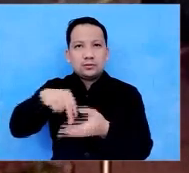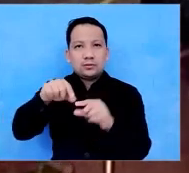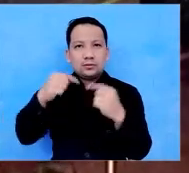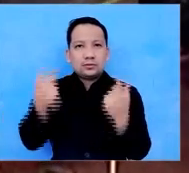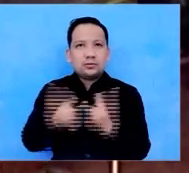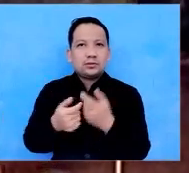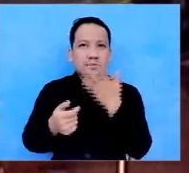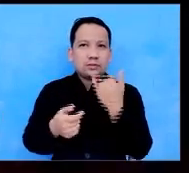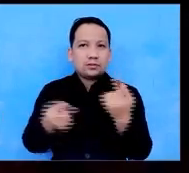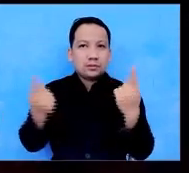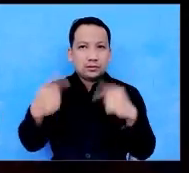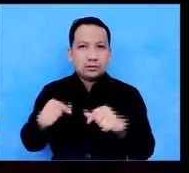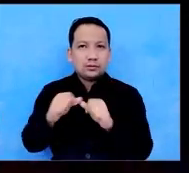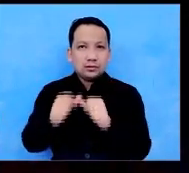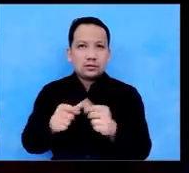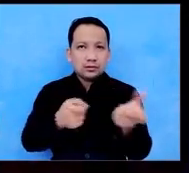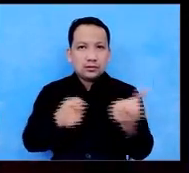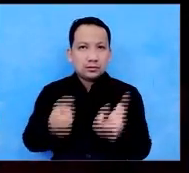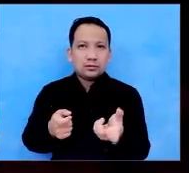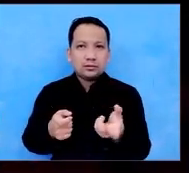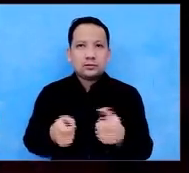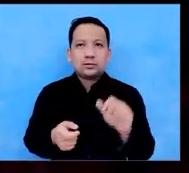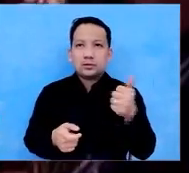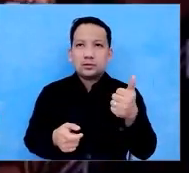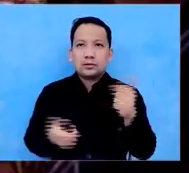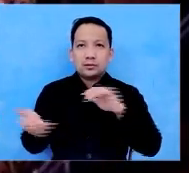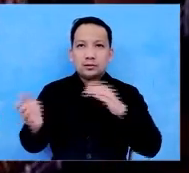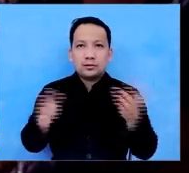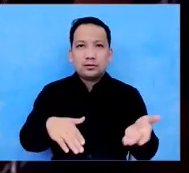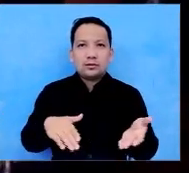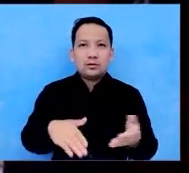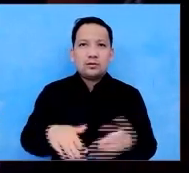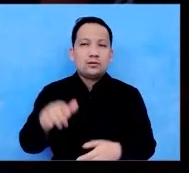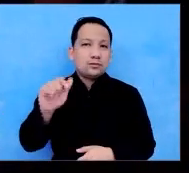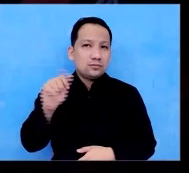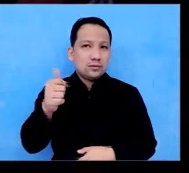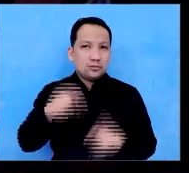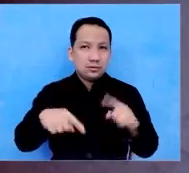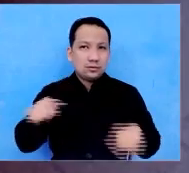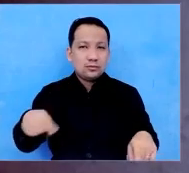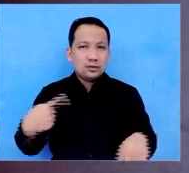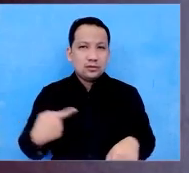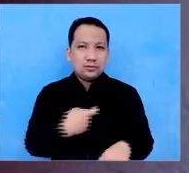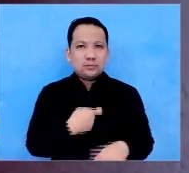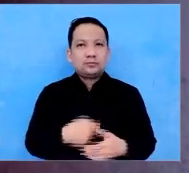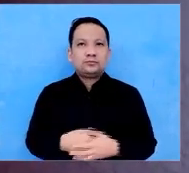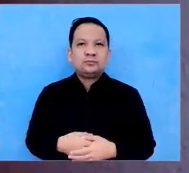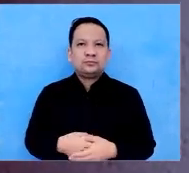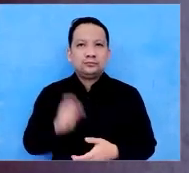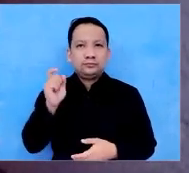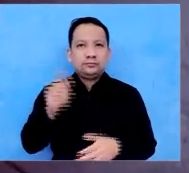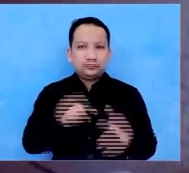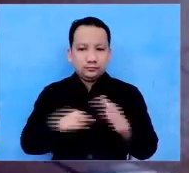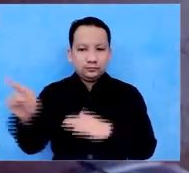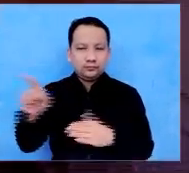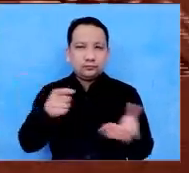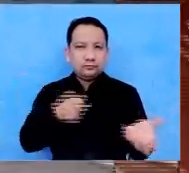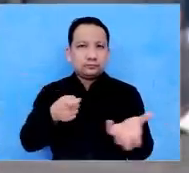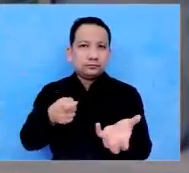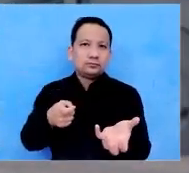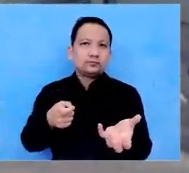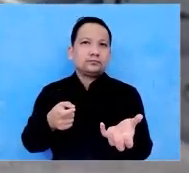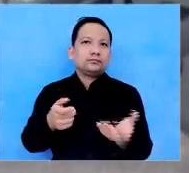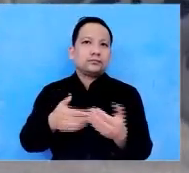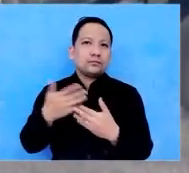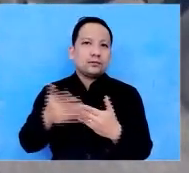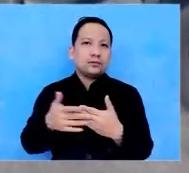nang mangyari ang pamamaril. 10 ang patay, habang 10 iba pa ang sugatan. Mabilis naman tumakas ang gunman. Matapos